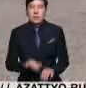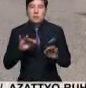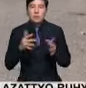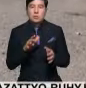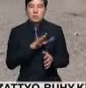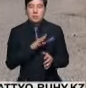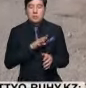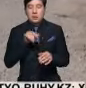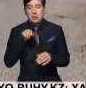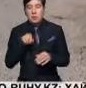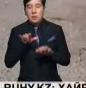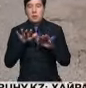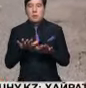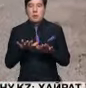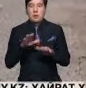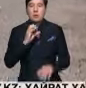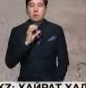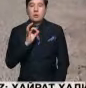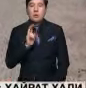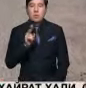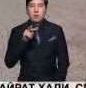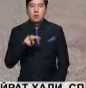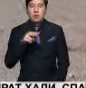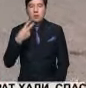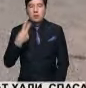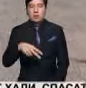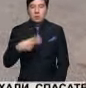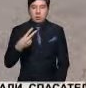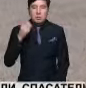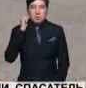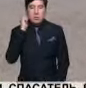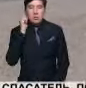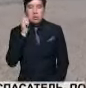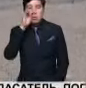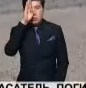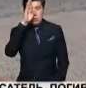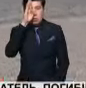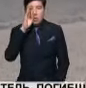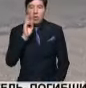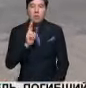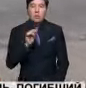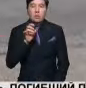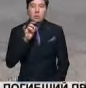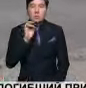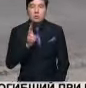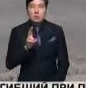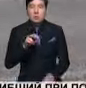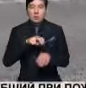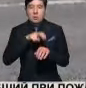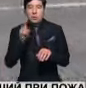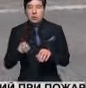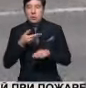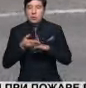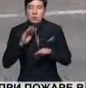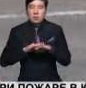произошла на этом самом автодроме «Сокол». 22-летний Батырхан Ержан готовил видео для конкурса. Он пытался выполнить сложный трюк